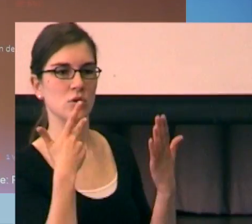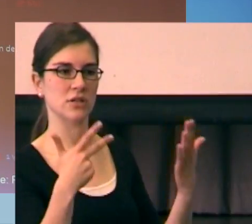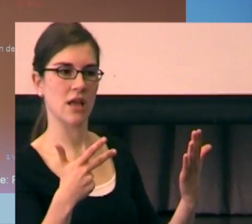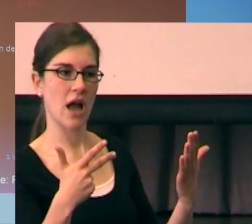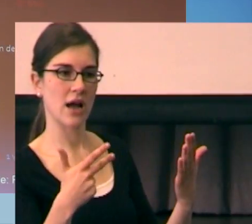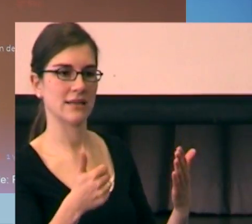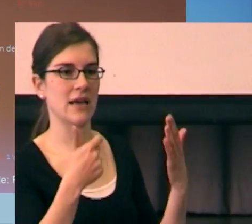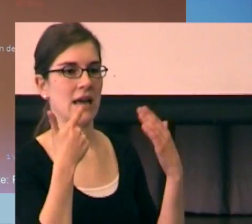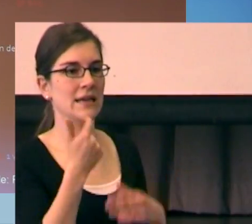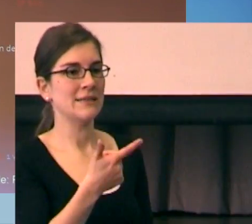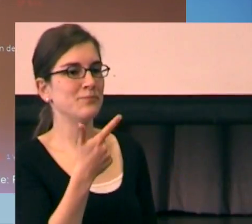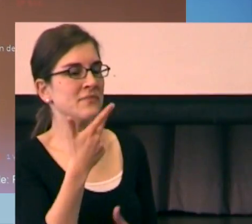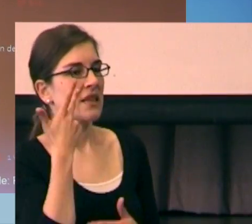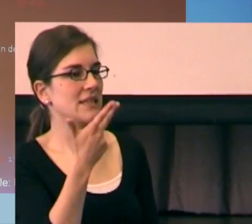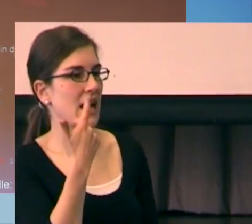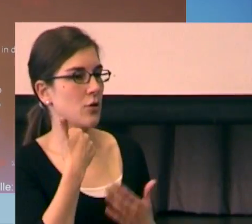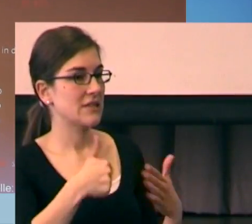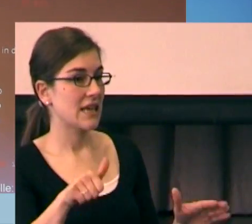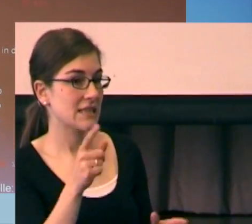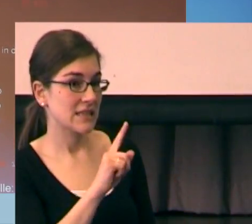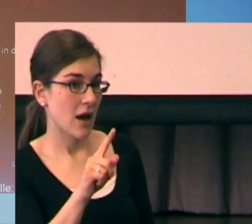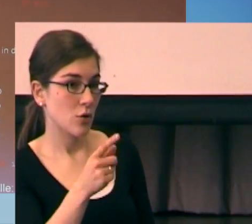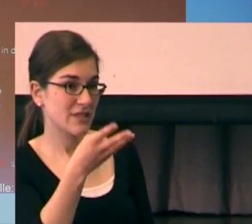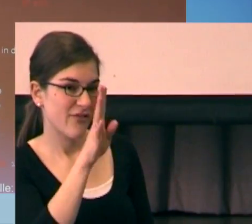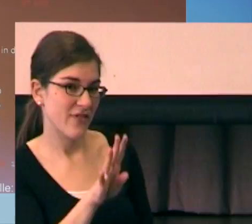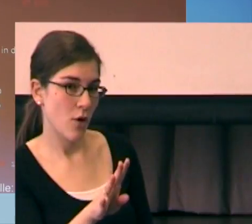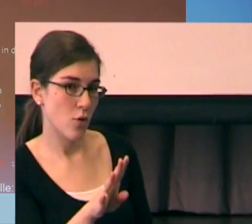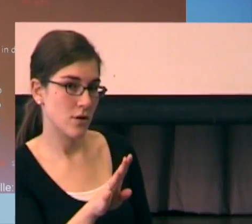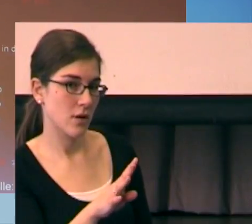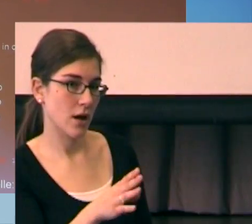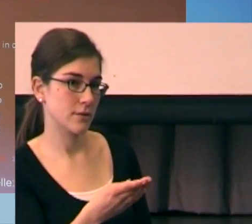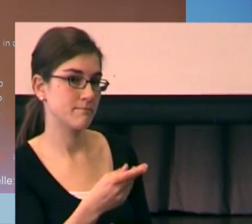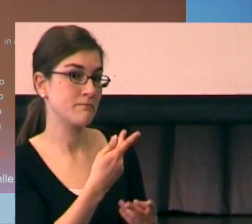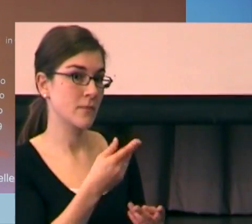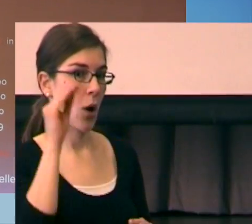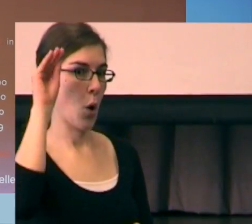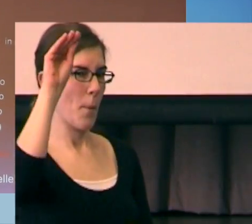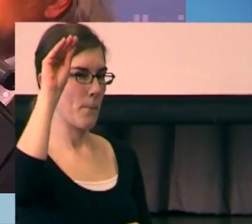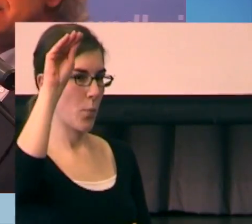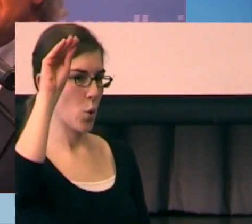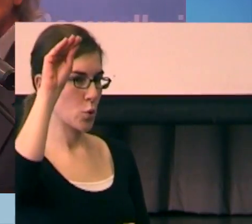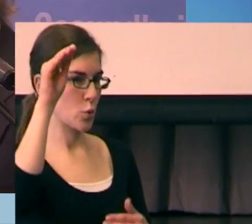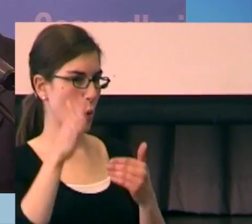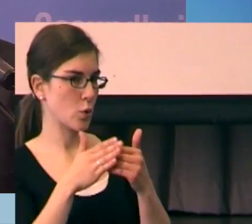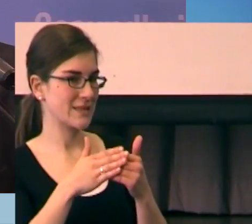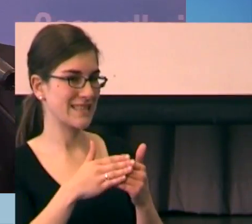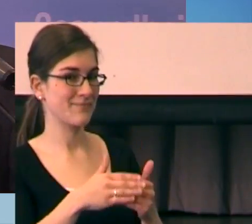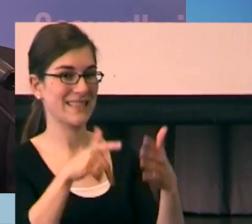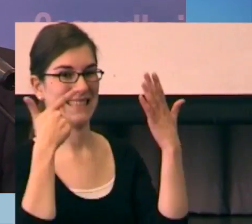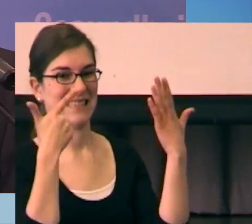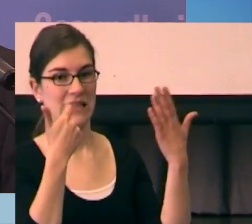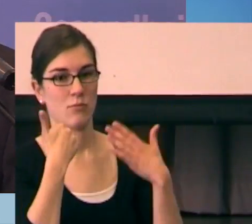2008 63.400 und die Prognose nebenan 67